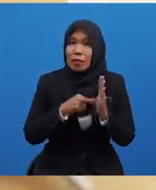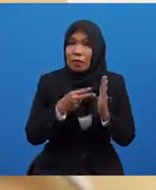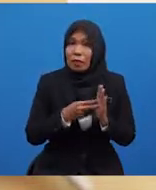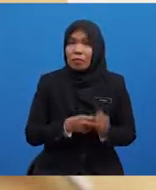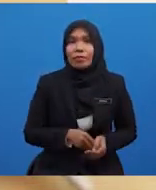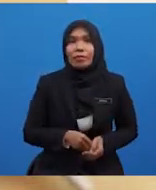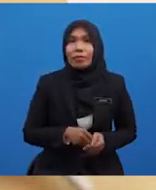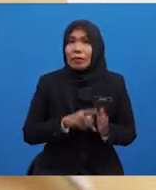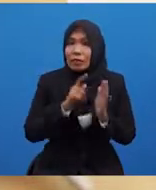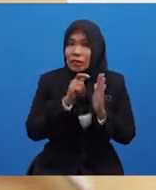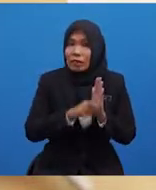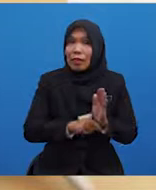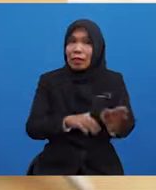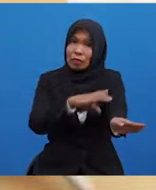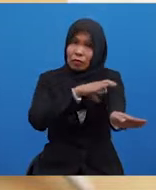ini.